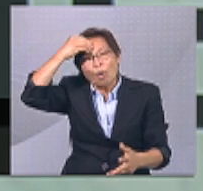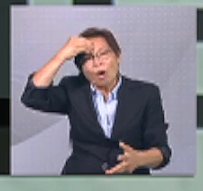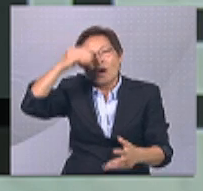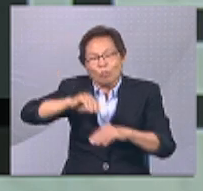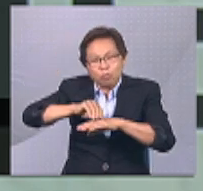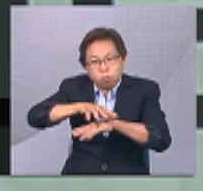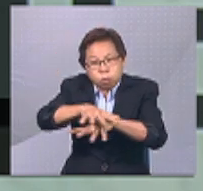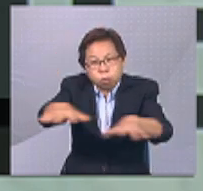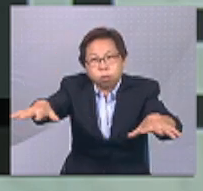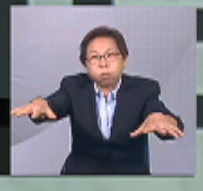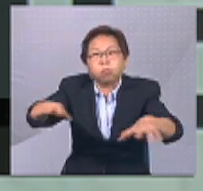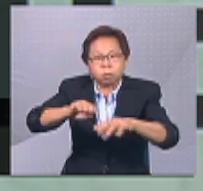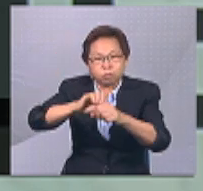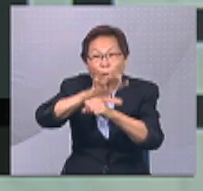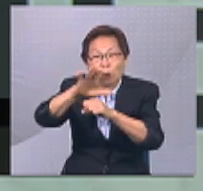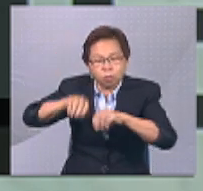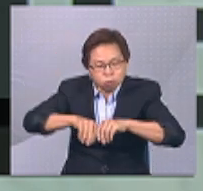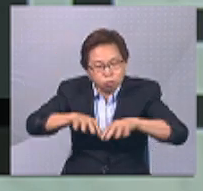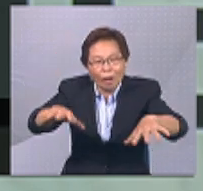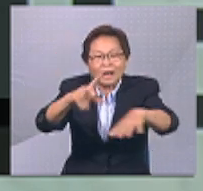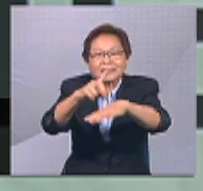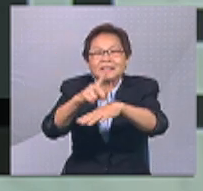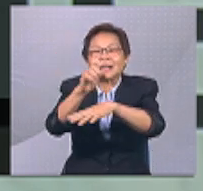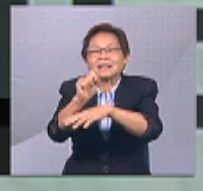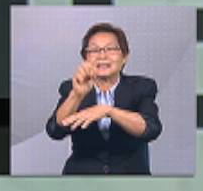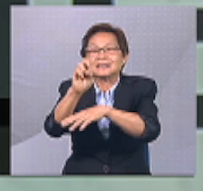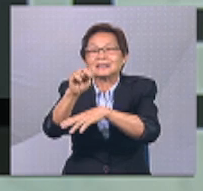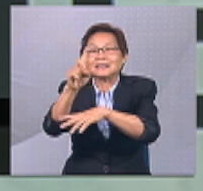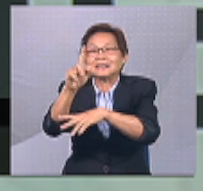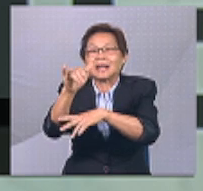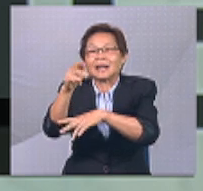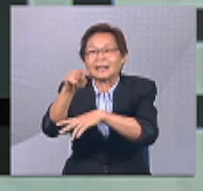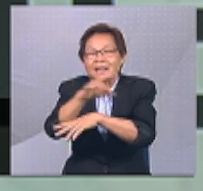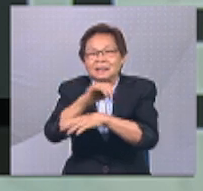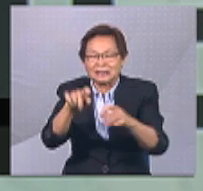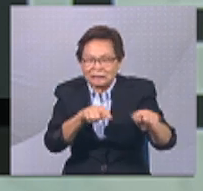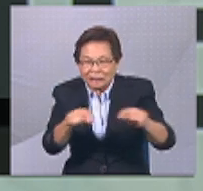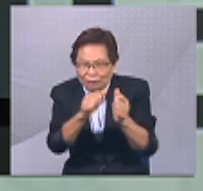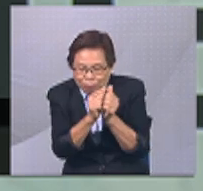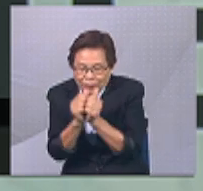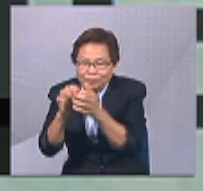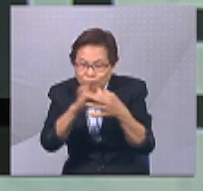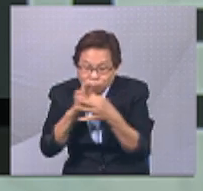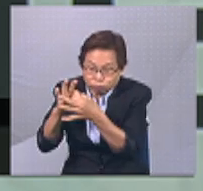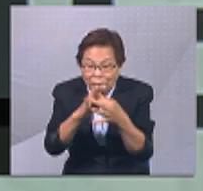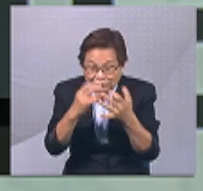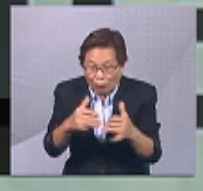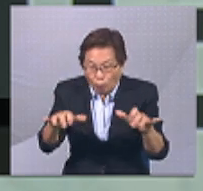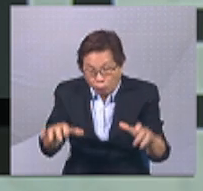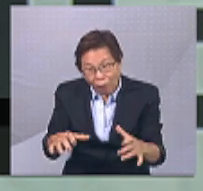penyakit ataupun virus COVID di Sendayan dan tindakan bersepadu telah dilaksanakan dan sedang